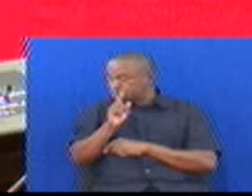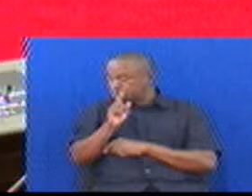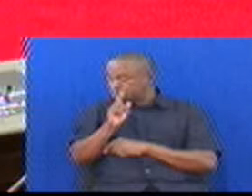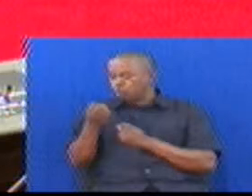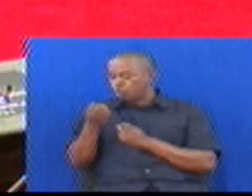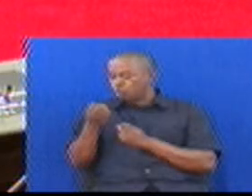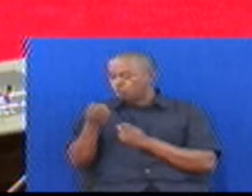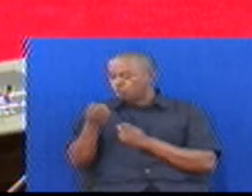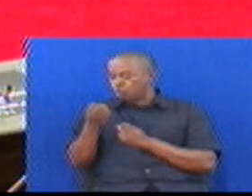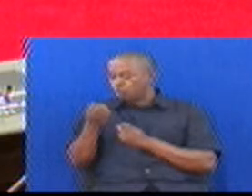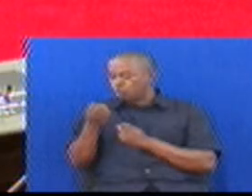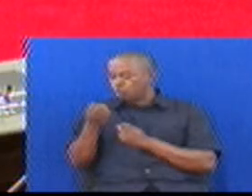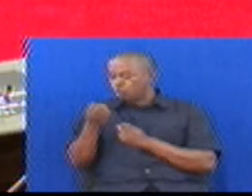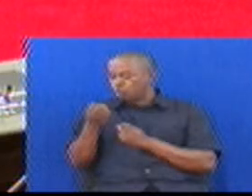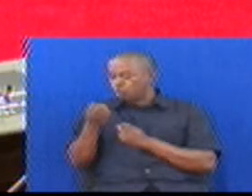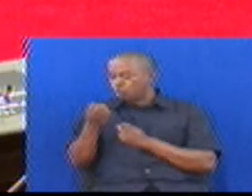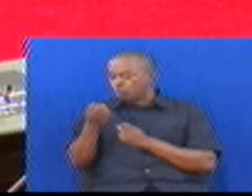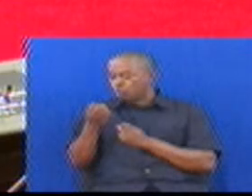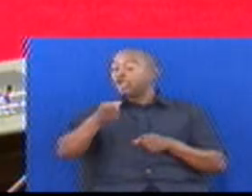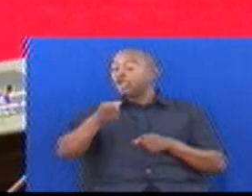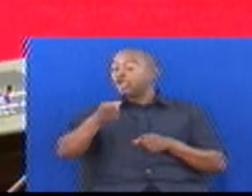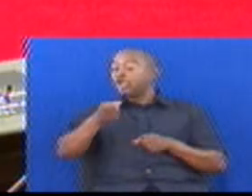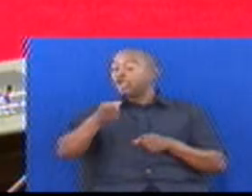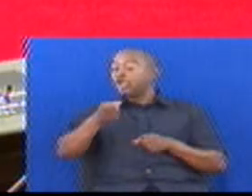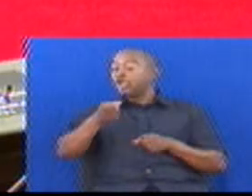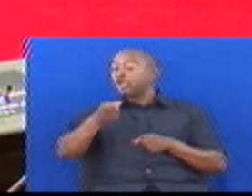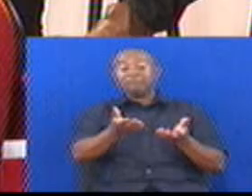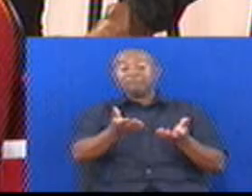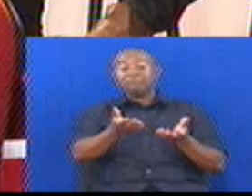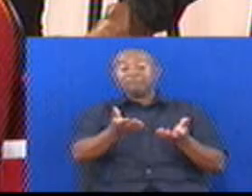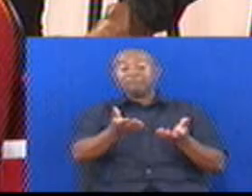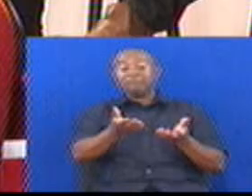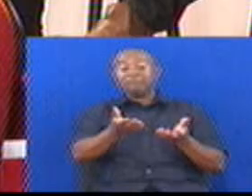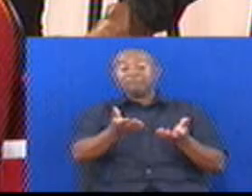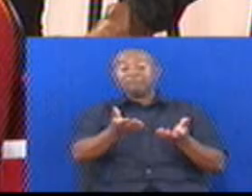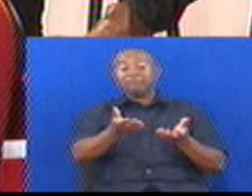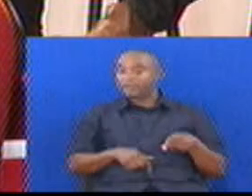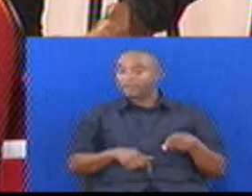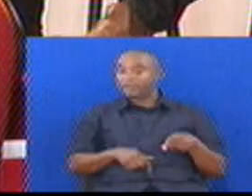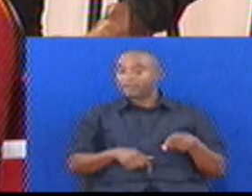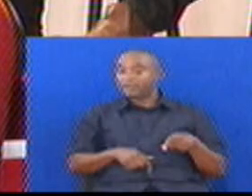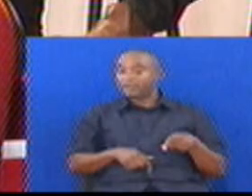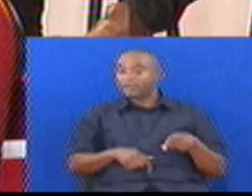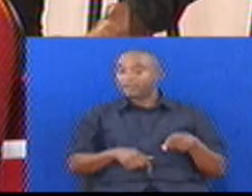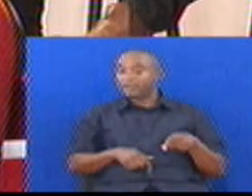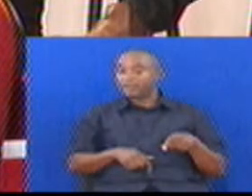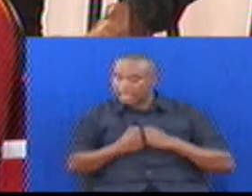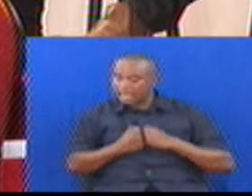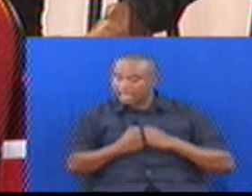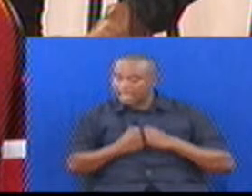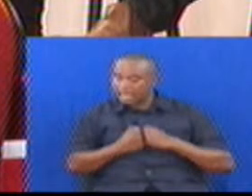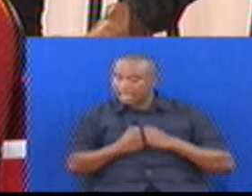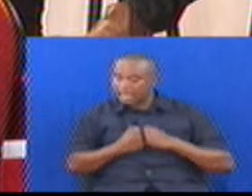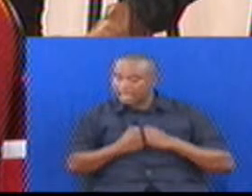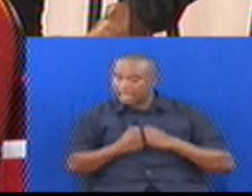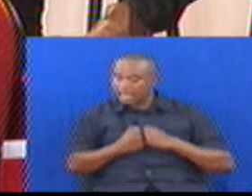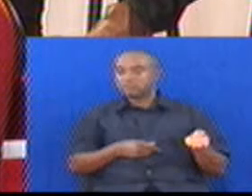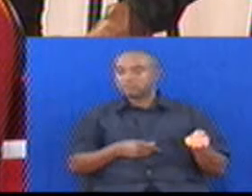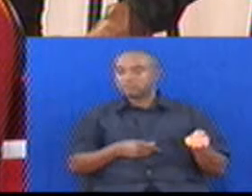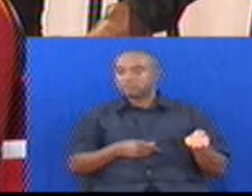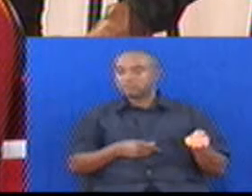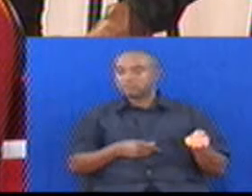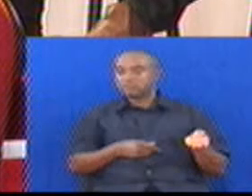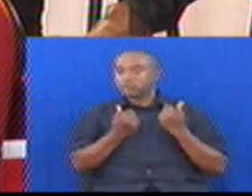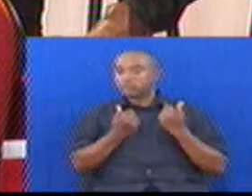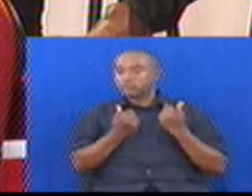wengi na kuongeza maradufu mahitaji ya sekta ya afya, bali ni janga la kiuchumi pia, kwani limeambatana